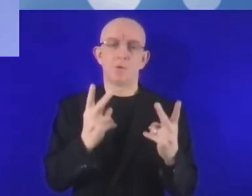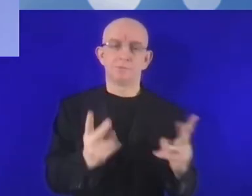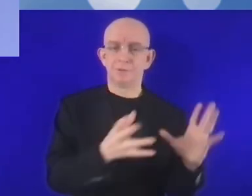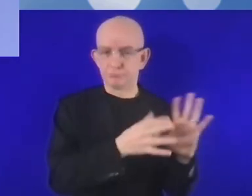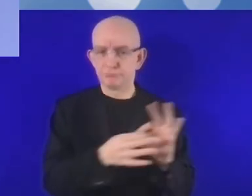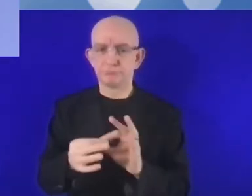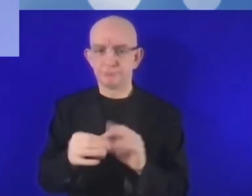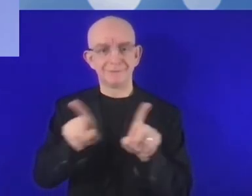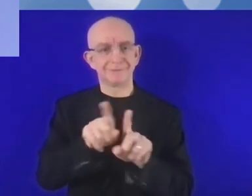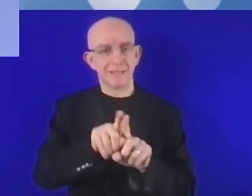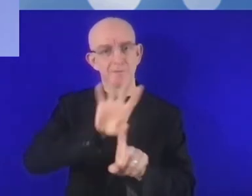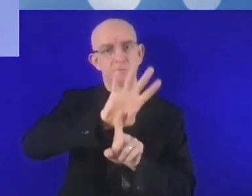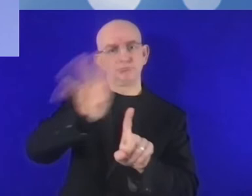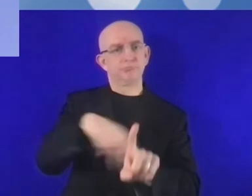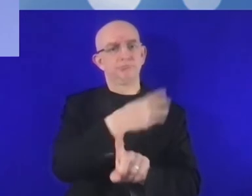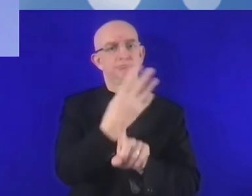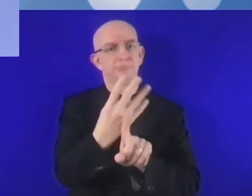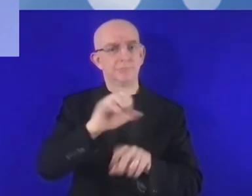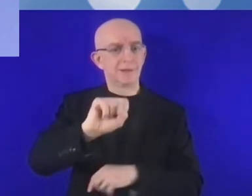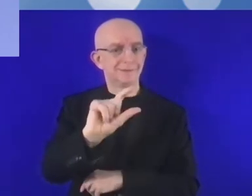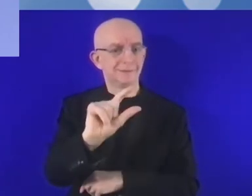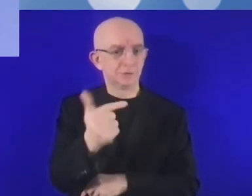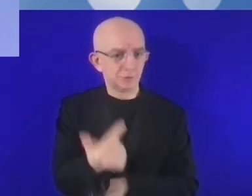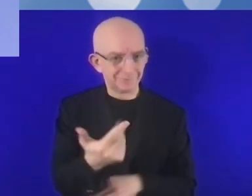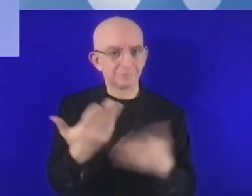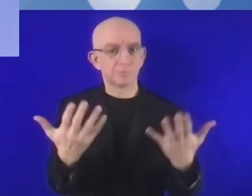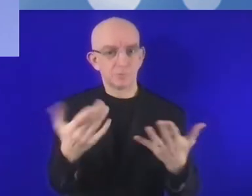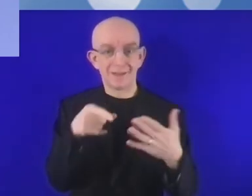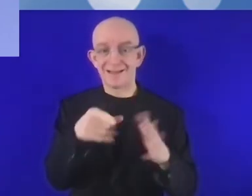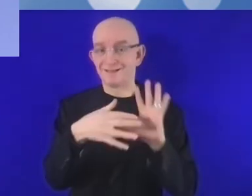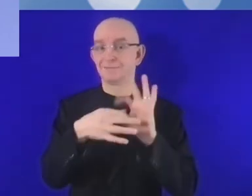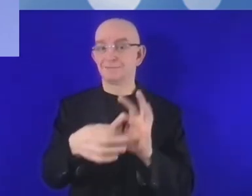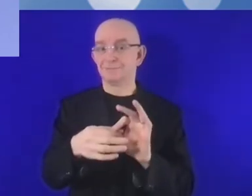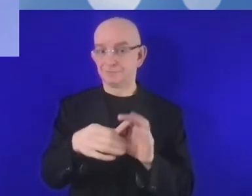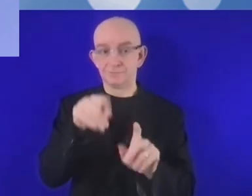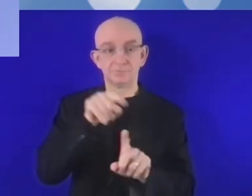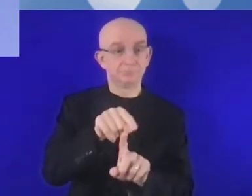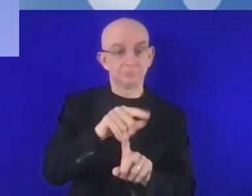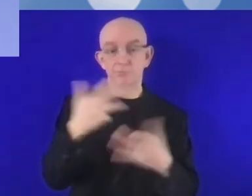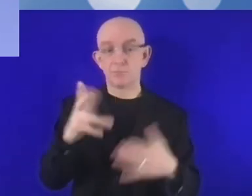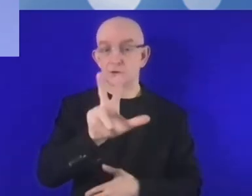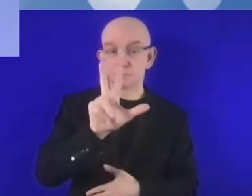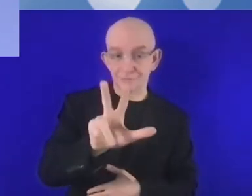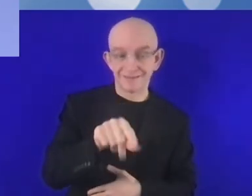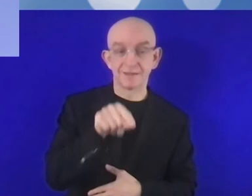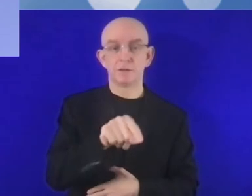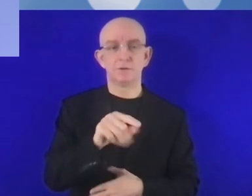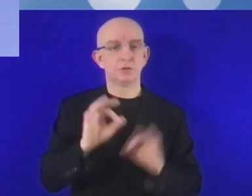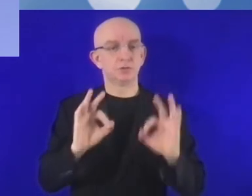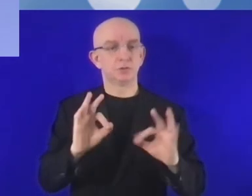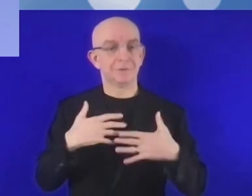جدا يجب تسجيله في الهدف أو ضمن الهدف